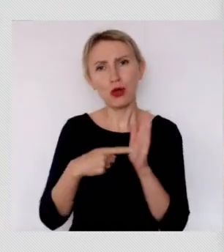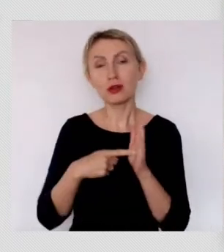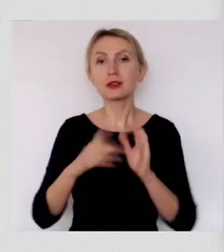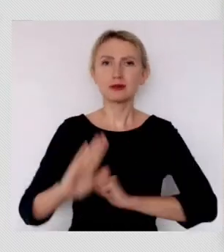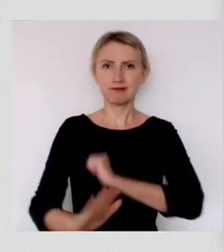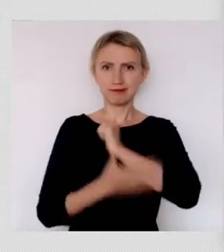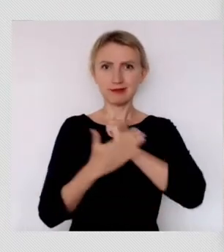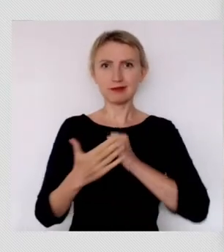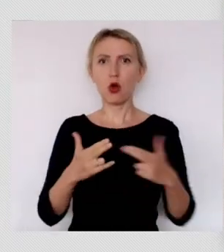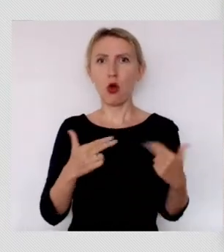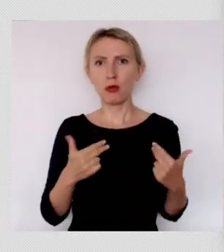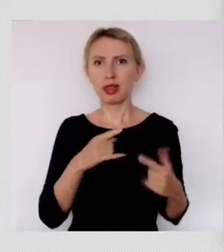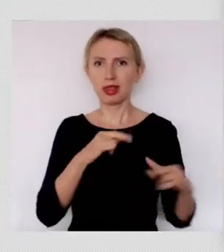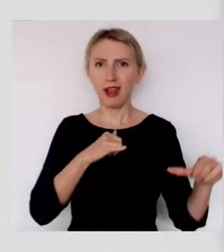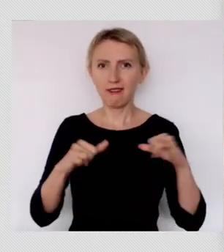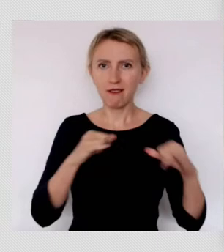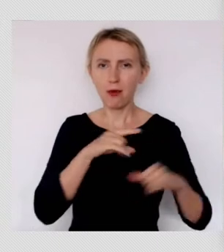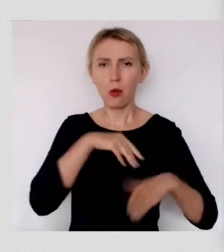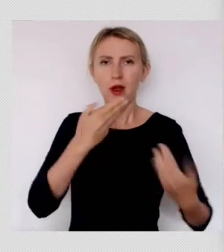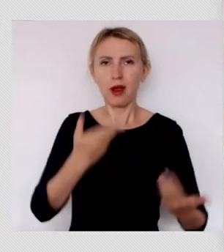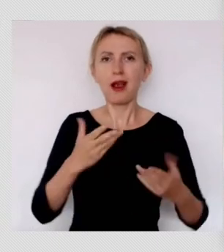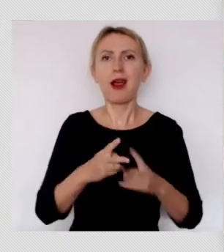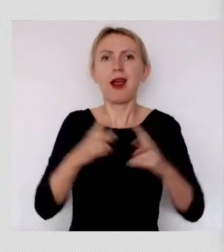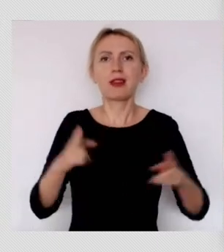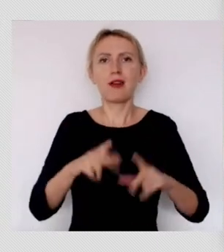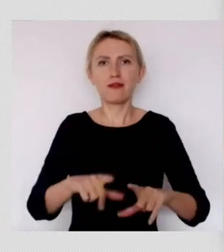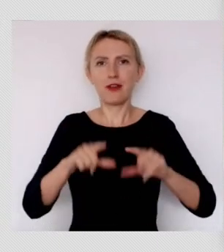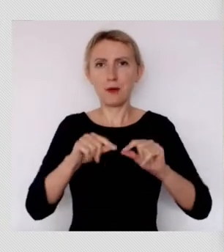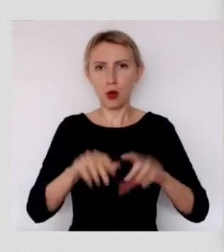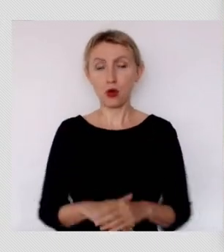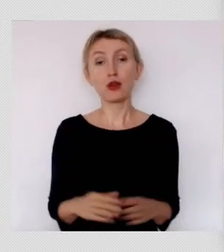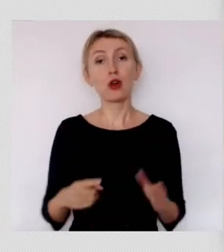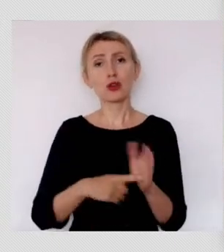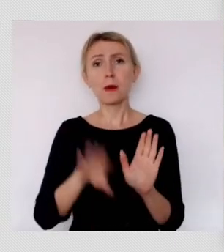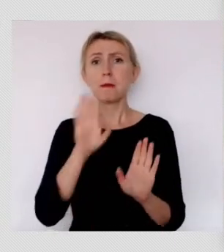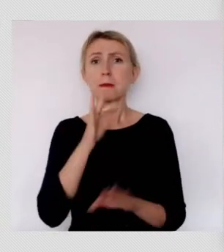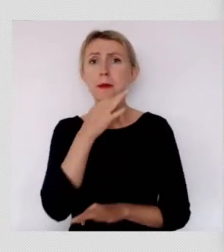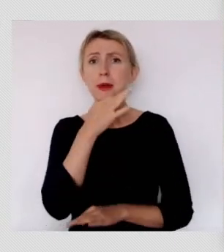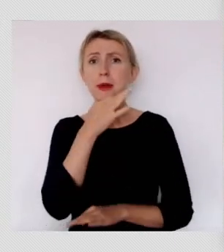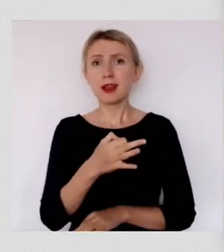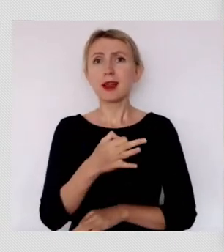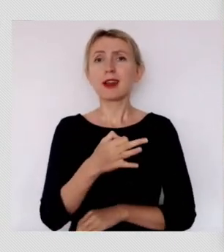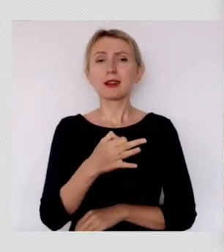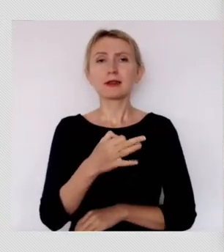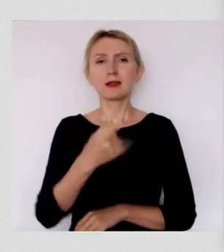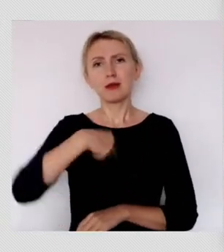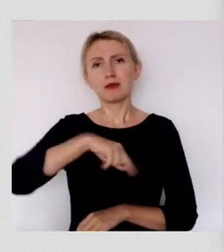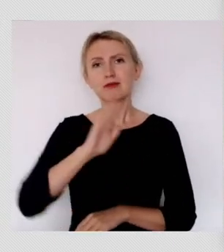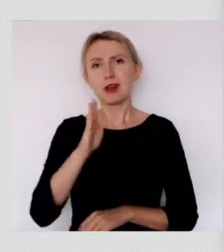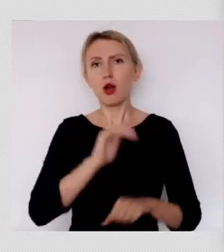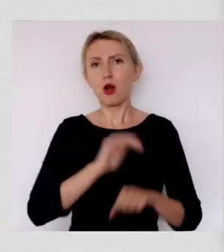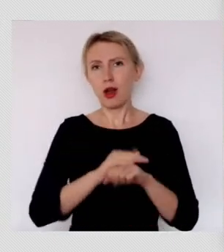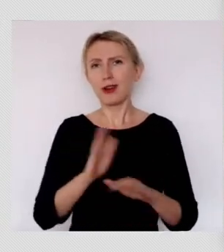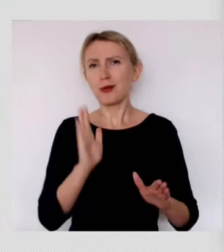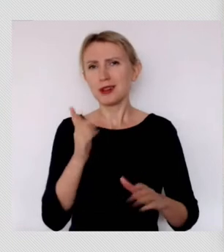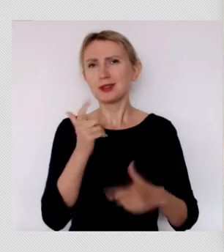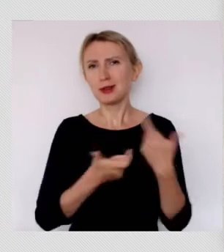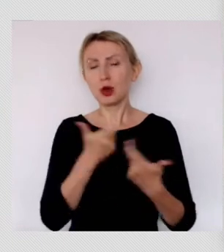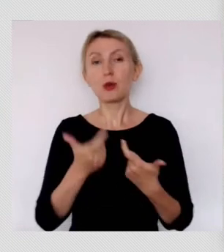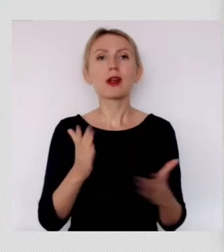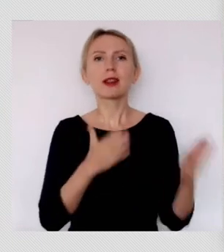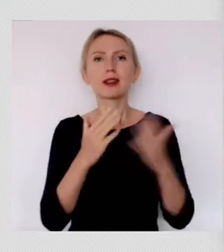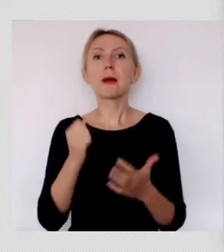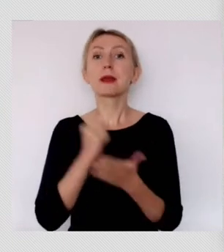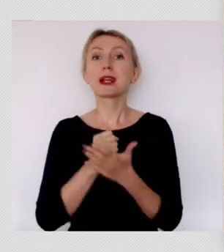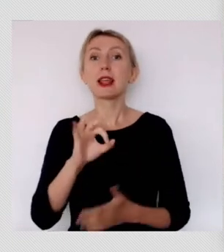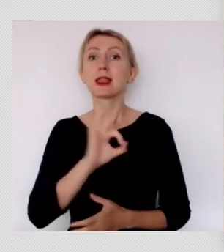komitet władzy na etapie wyborów i to jest pewnie pytanie, które sobie zadamy z kolegą. Kolejną rzeczą są prace